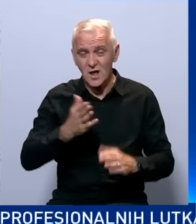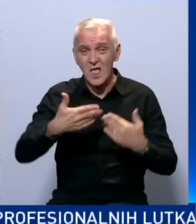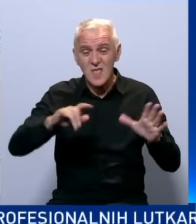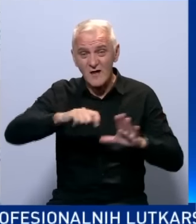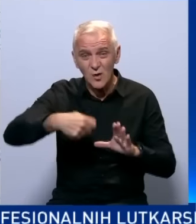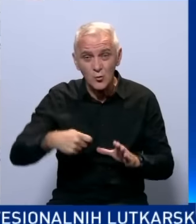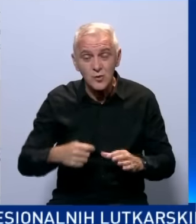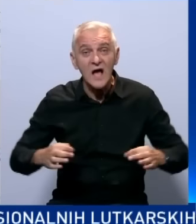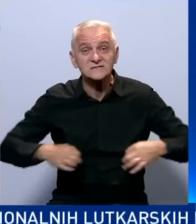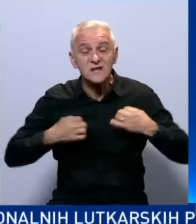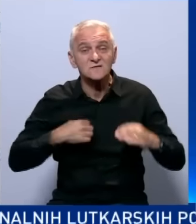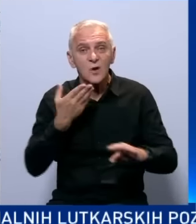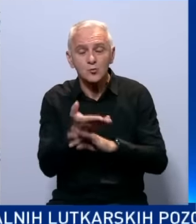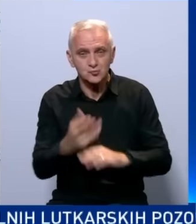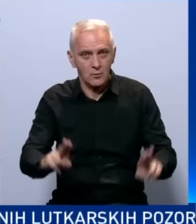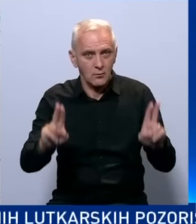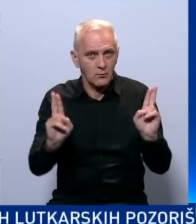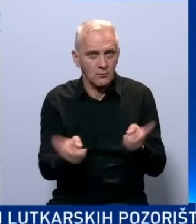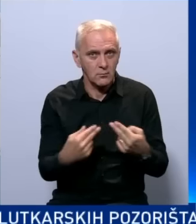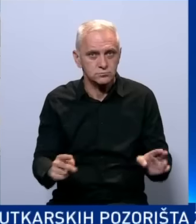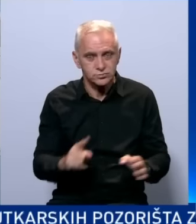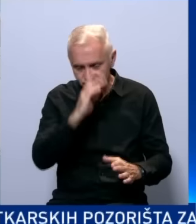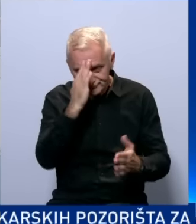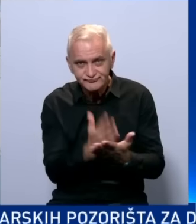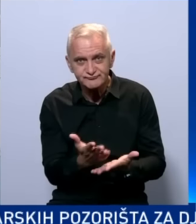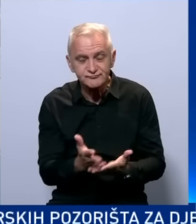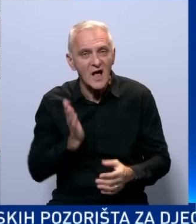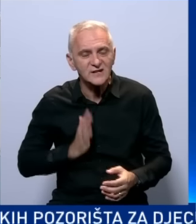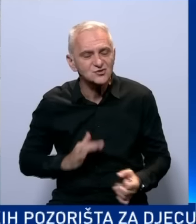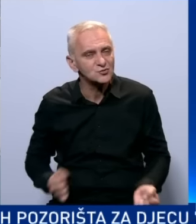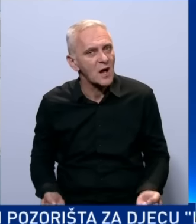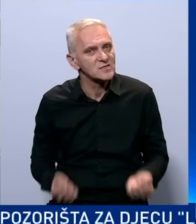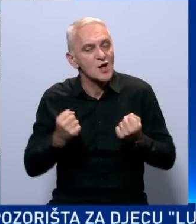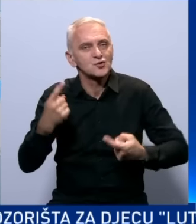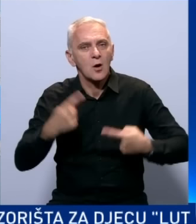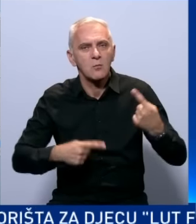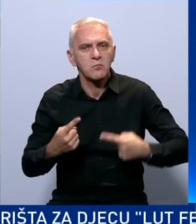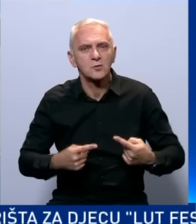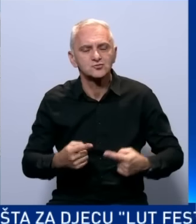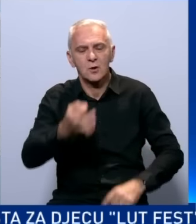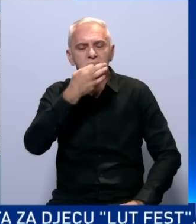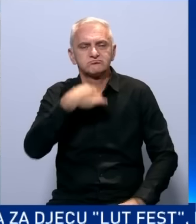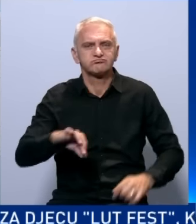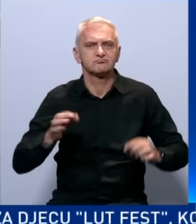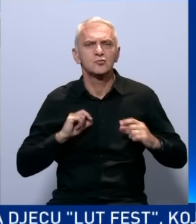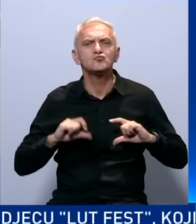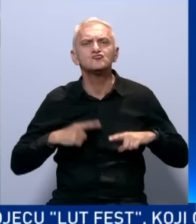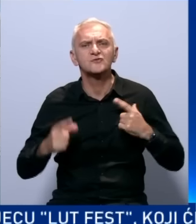usluge postaju sve nedostižnije i neadekvatnije. Građanima sve teže, političarima nikad bolje.